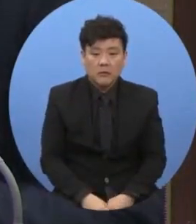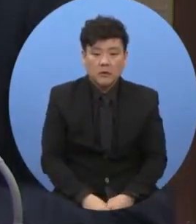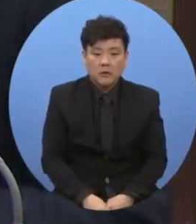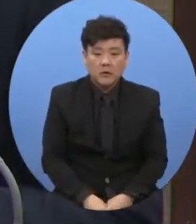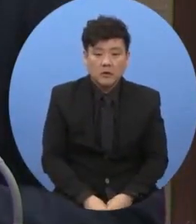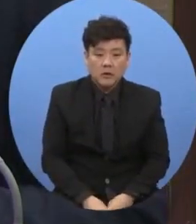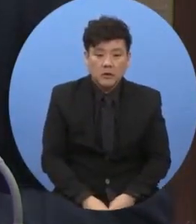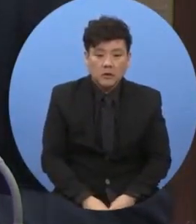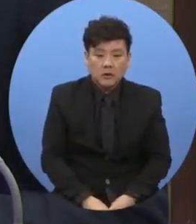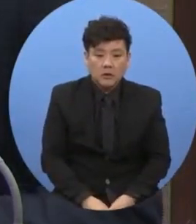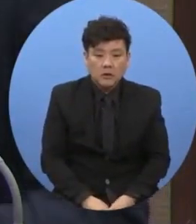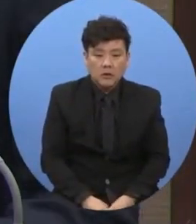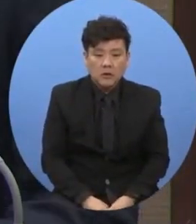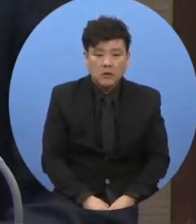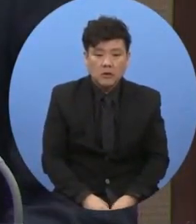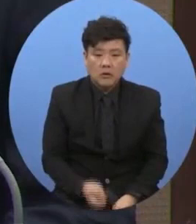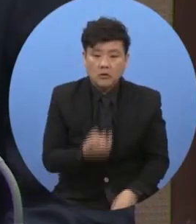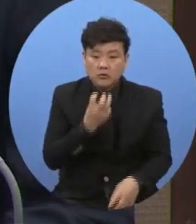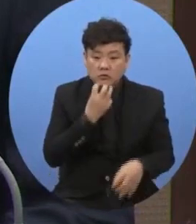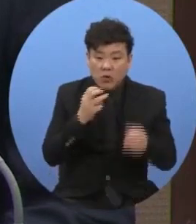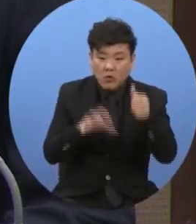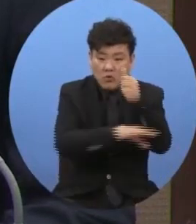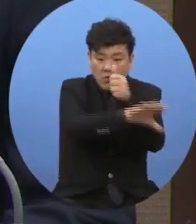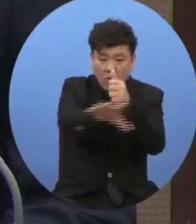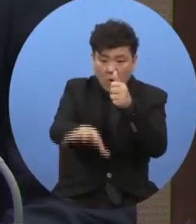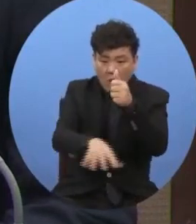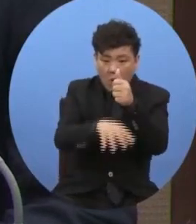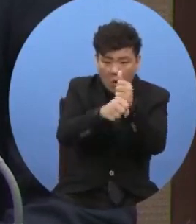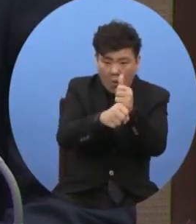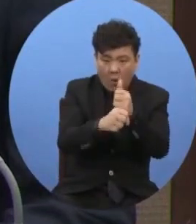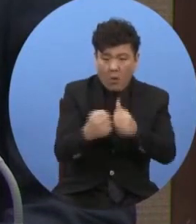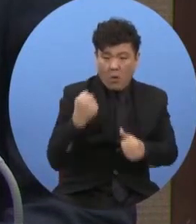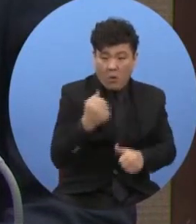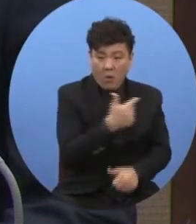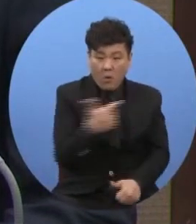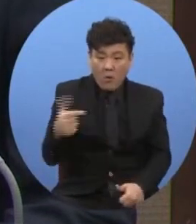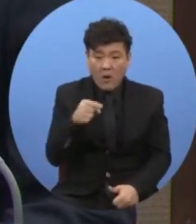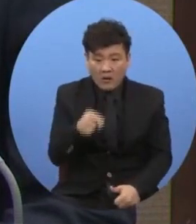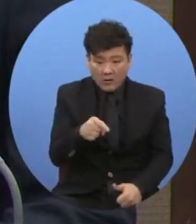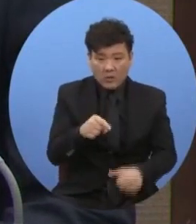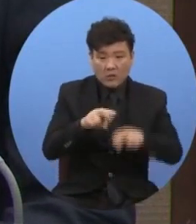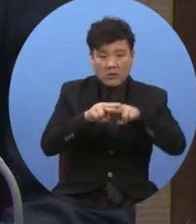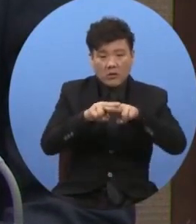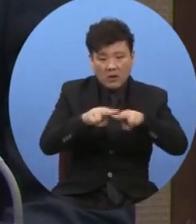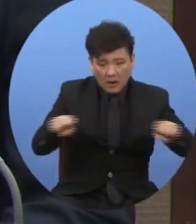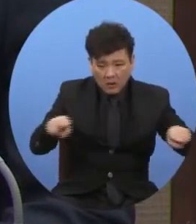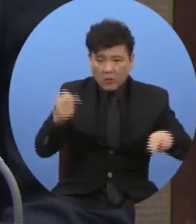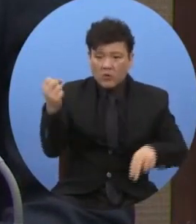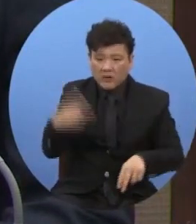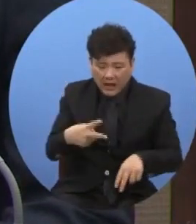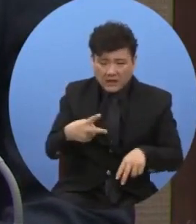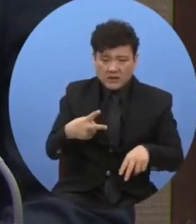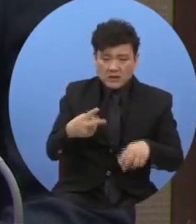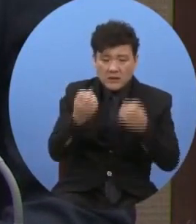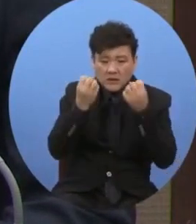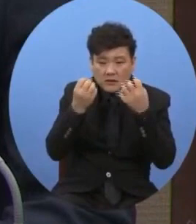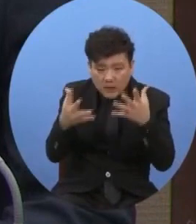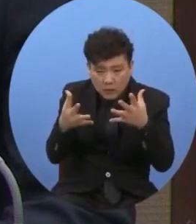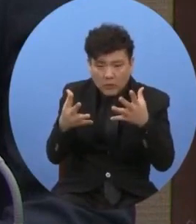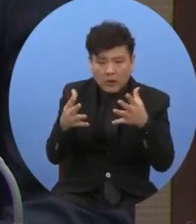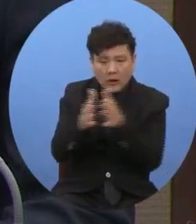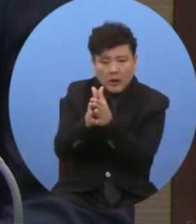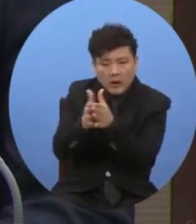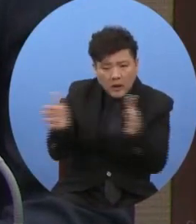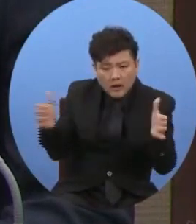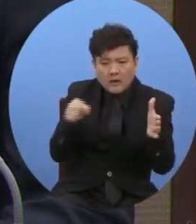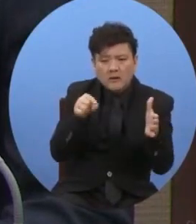될 것 같아요. 제가 메가시티는 정말로 시장님께서 담대하게 백지화 선언하고 정말 제로베이스부터 뭐 시민사회와 학계와의 이제 어떤